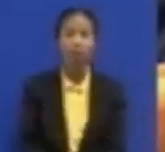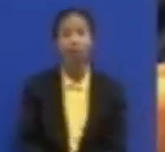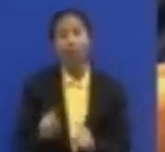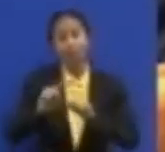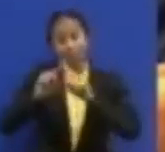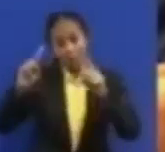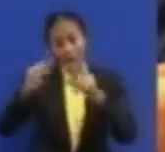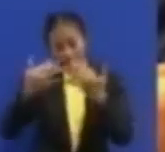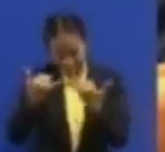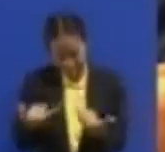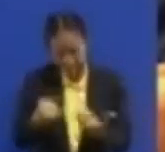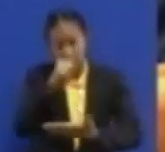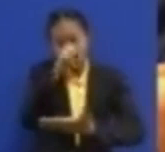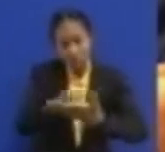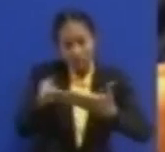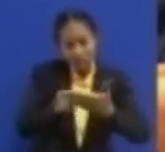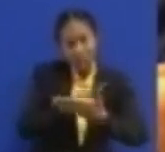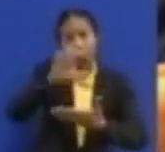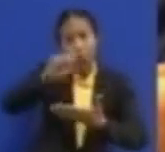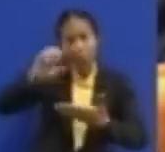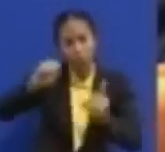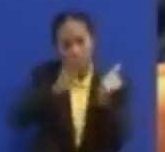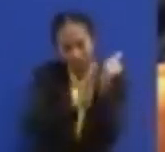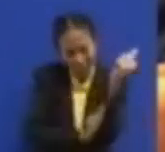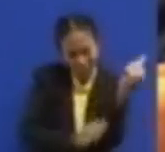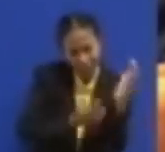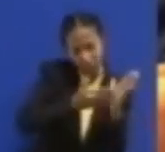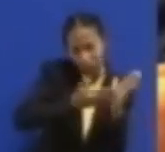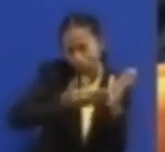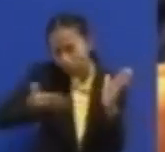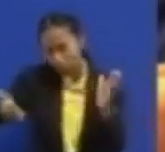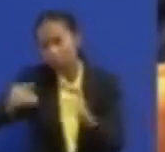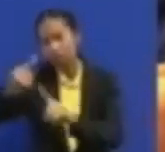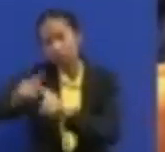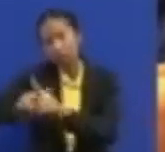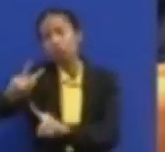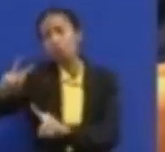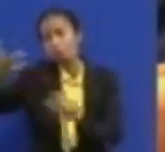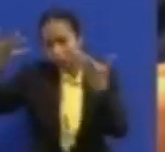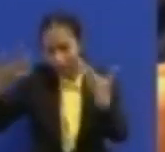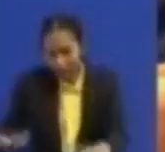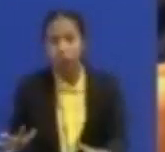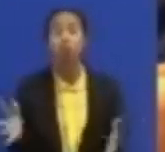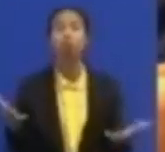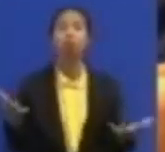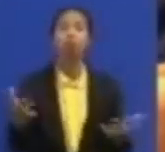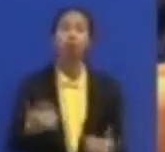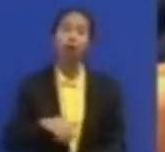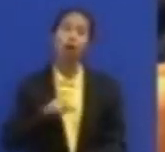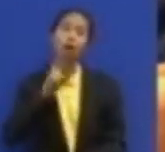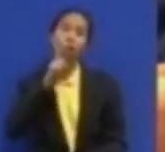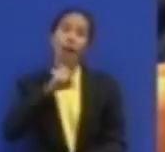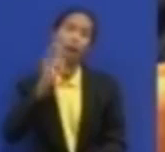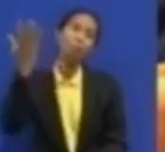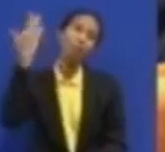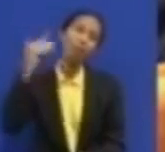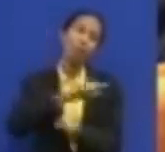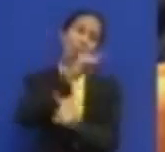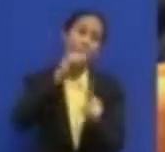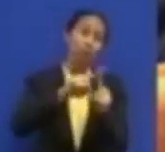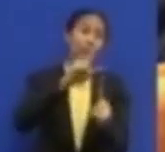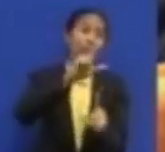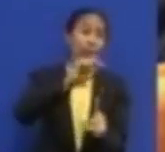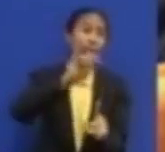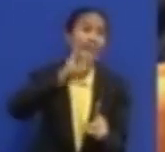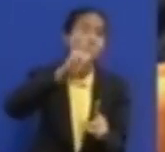วลานานเท่าไหร่แล้วครับ2เดือนแล้วถามว่า จากวันที่24มีนาวันที่คุณรู้ผ